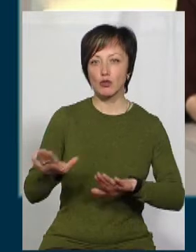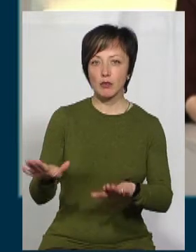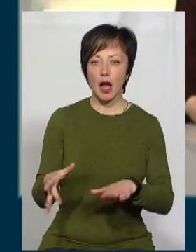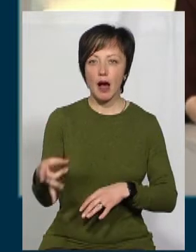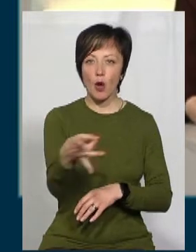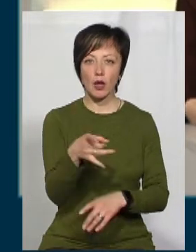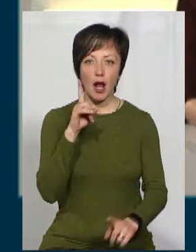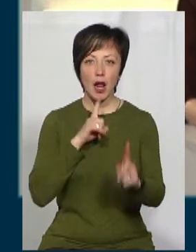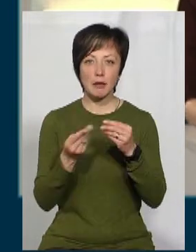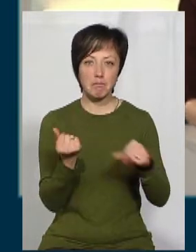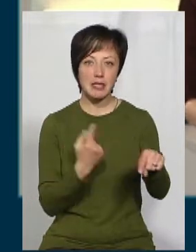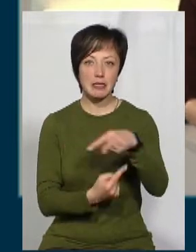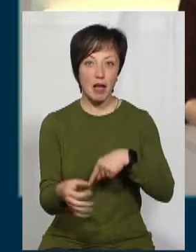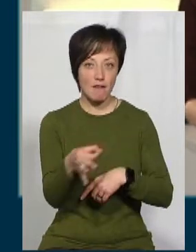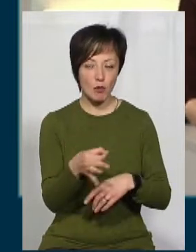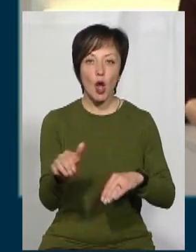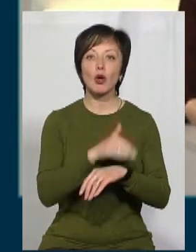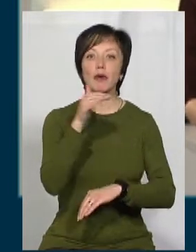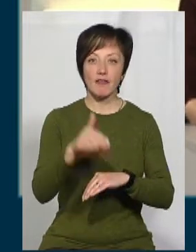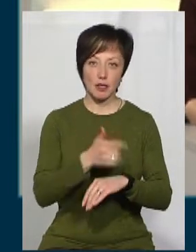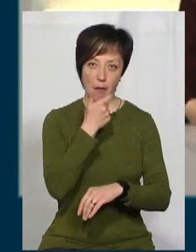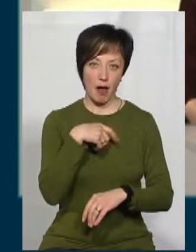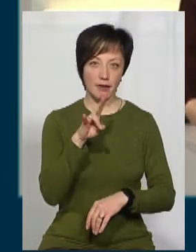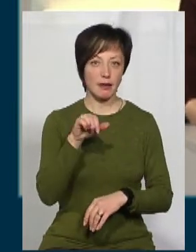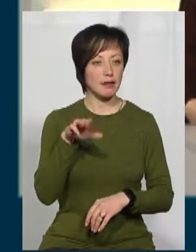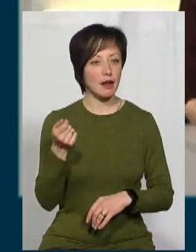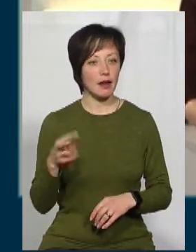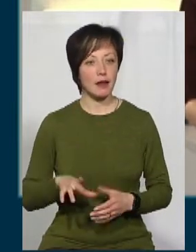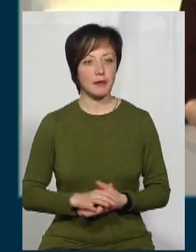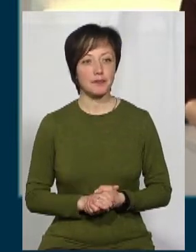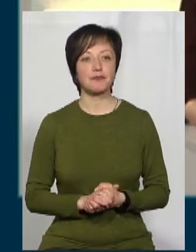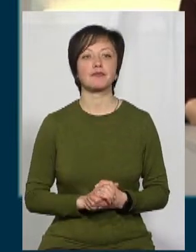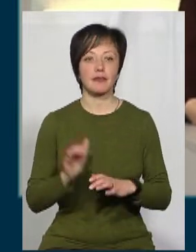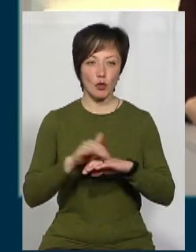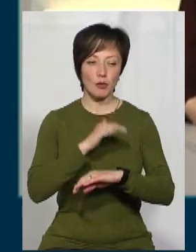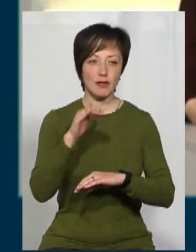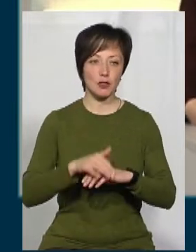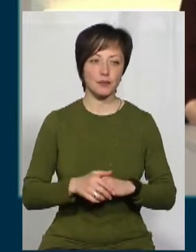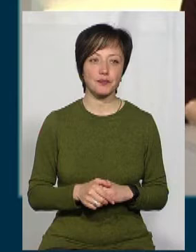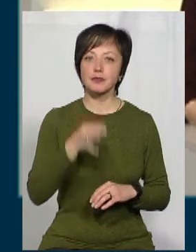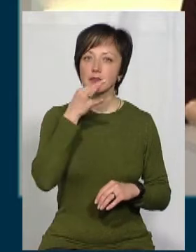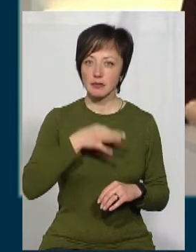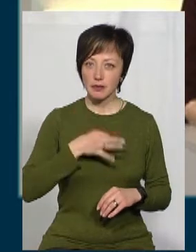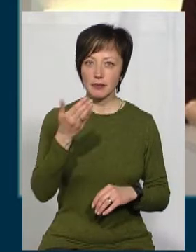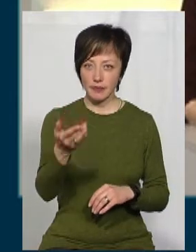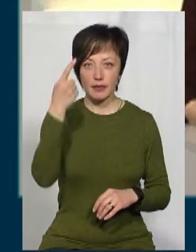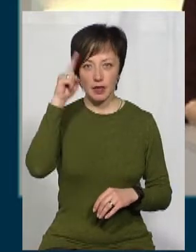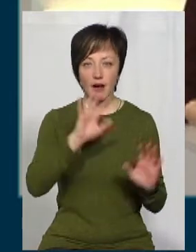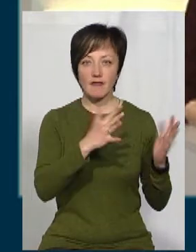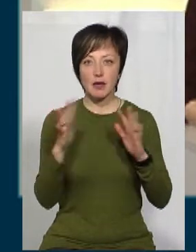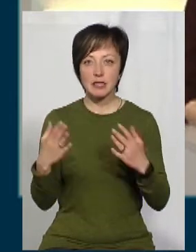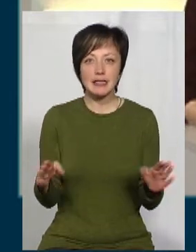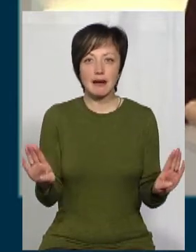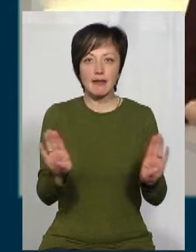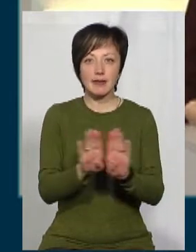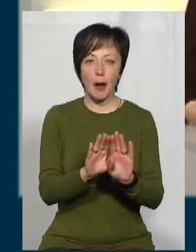регіональної ради підприємців області. Добрий вечір, пані Наталія. Добрий вечір. Скажіть, чи відомі вам випадки про